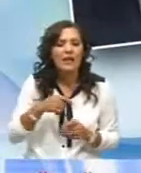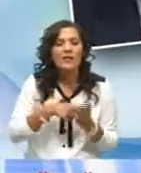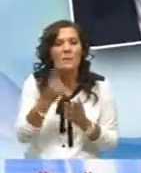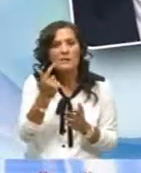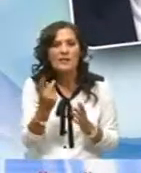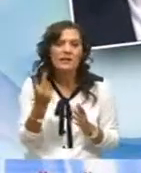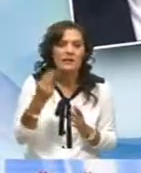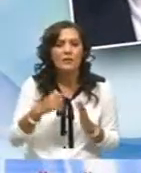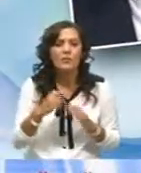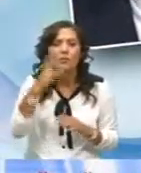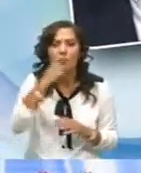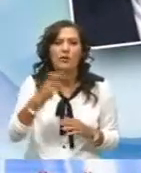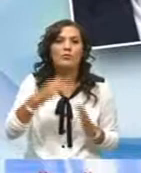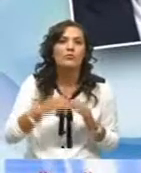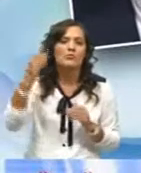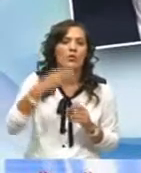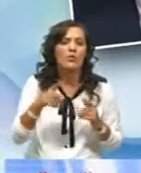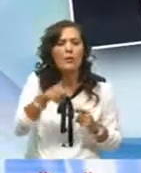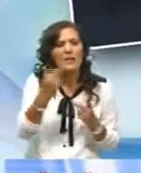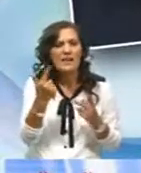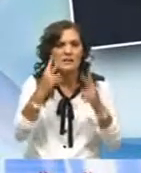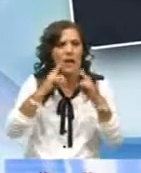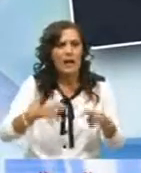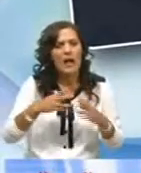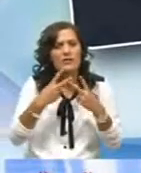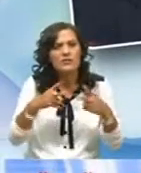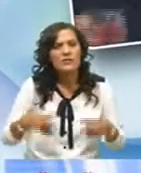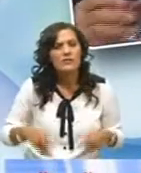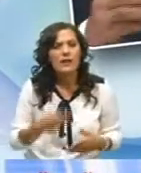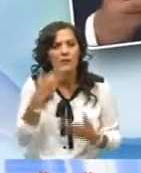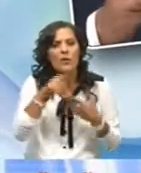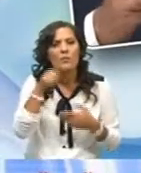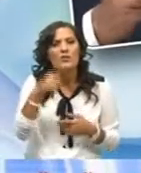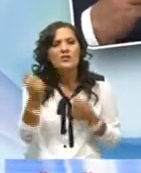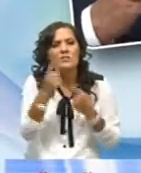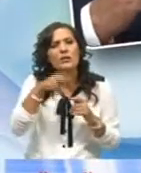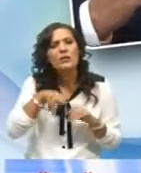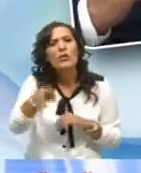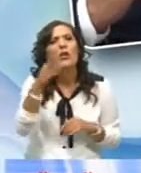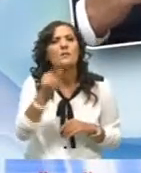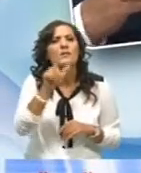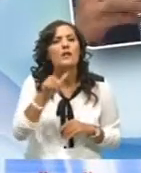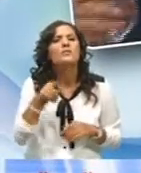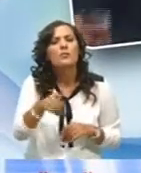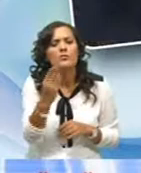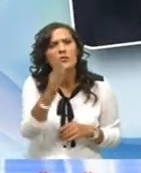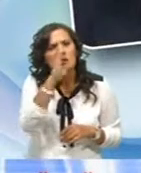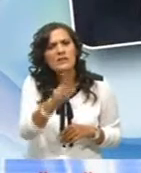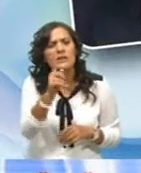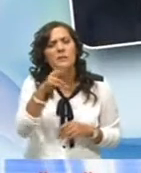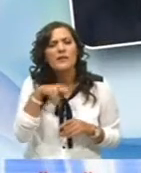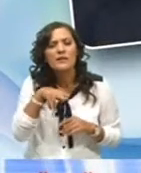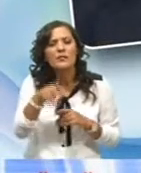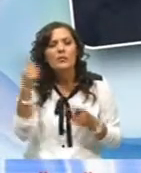da üstünde topladık bunu bir de bir dakika böyle bir açalım şimdi böyle Peki bu işin bir lojistiği olması lazım Öyle değil mi ya Çok ciddi bir